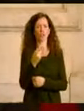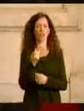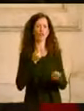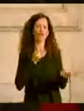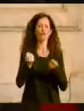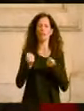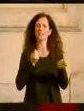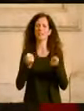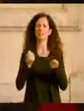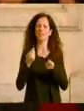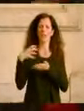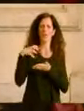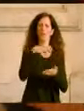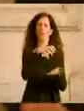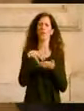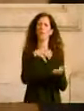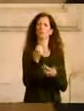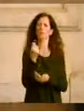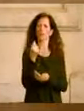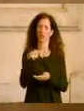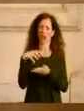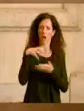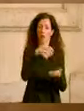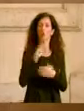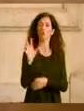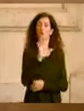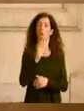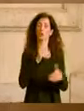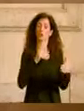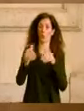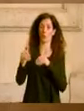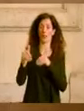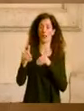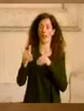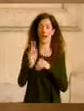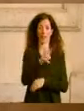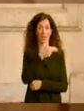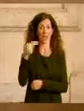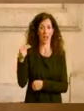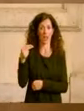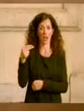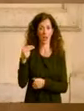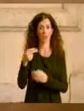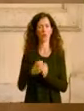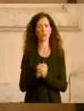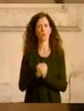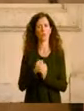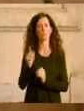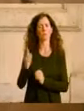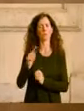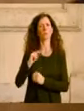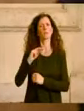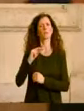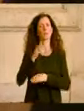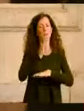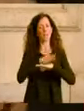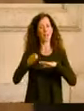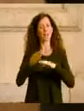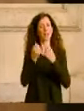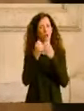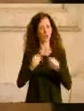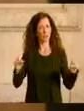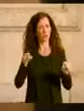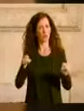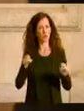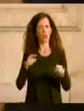che arrivano appunto, che voi avete messo in campo, 55 miliardi di euro. E mette anche dei paletti il Partito Democratico